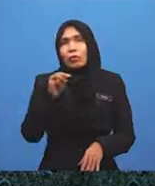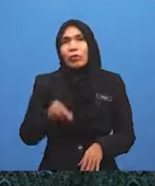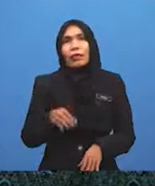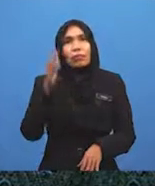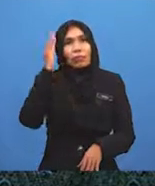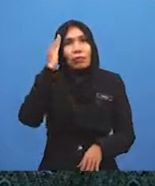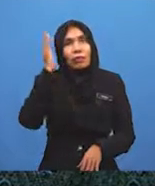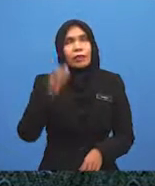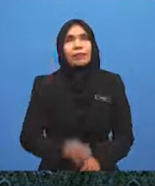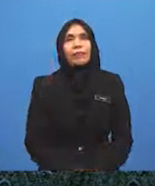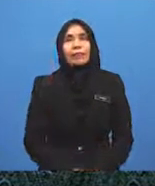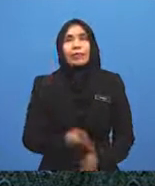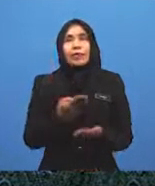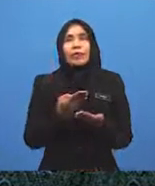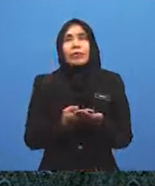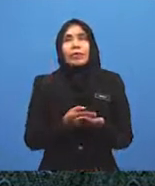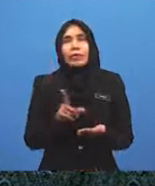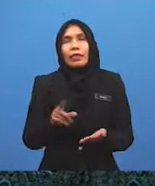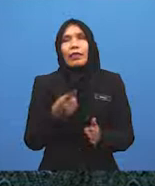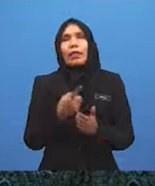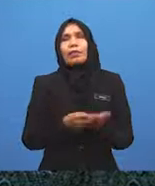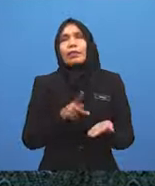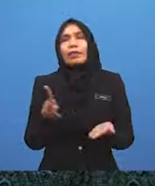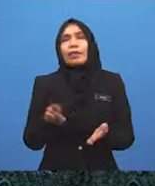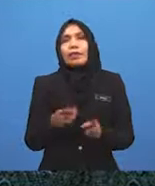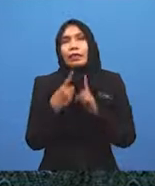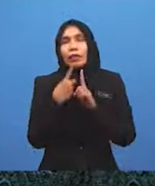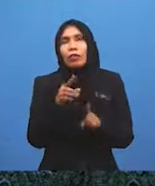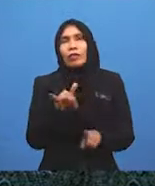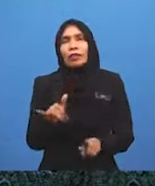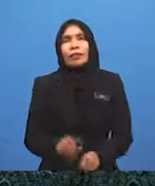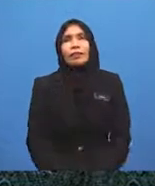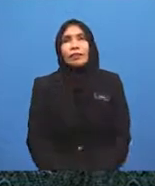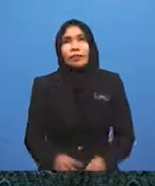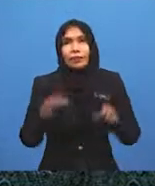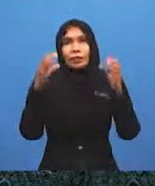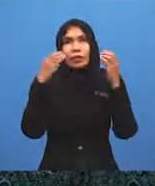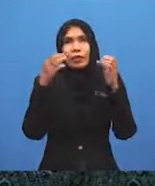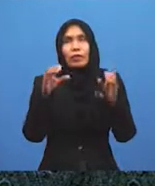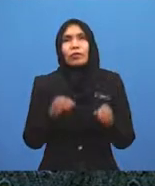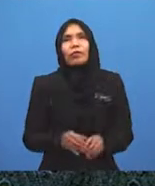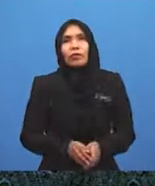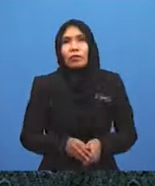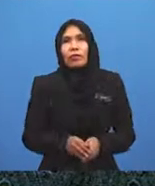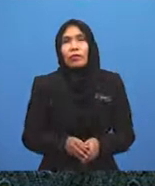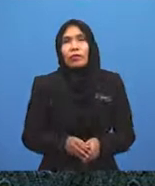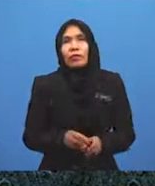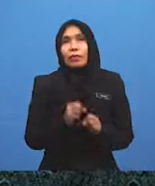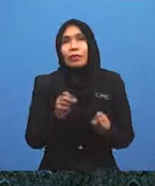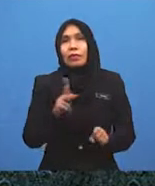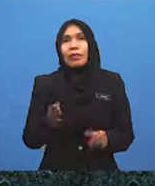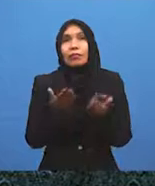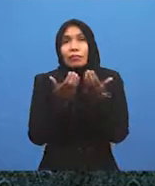Baik, apakah jawapannya? Cikgu telah sediakan cadangan jawapan. Cadangan